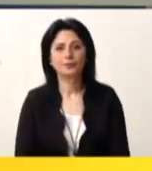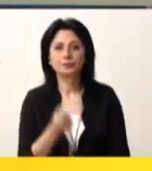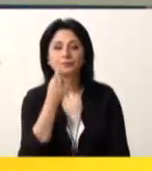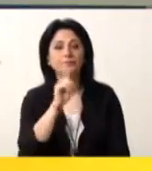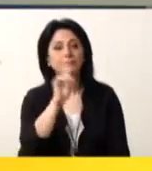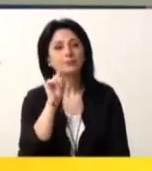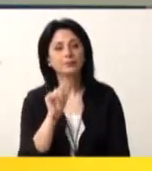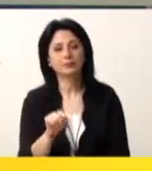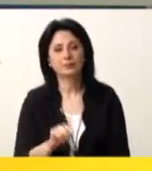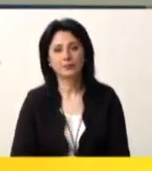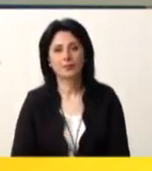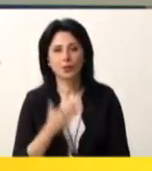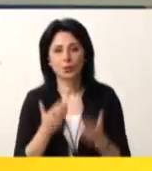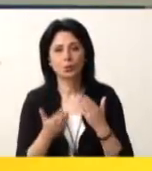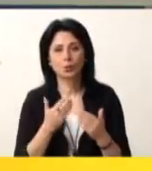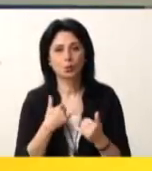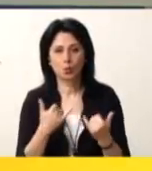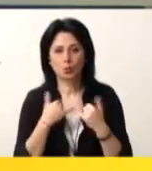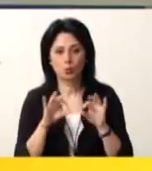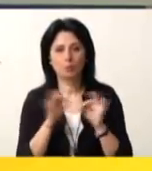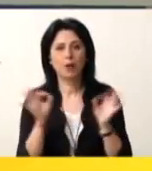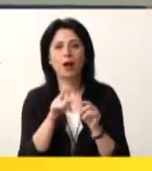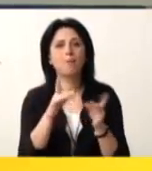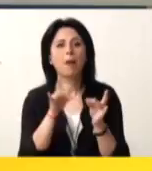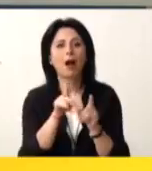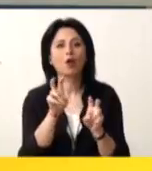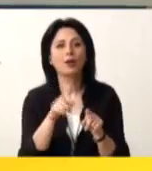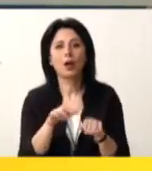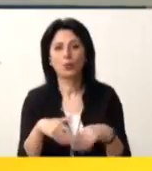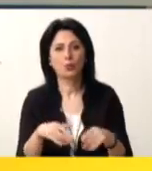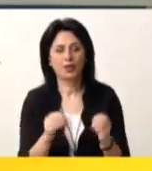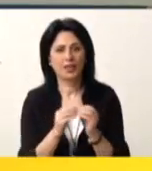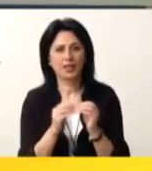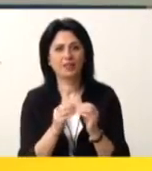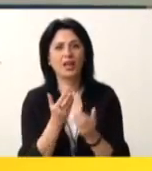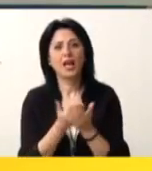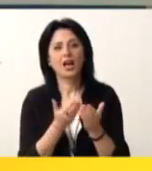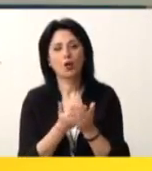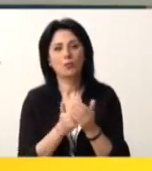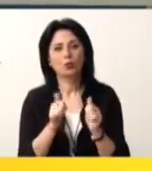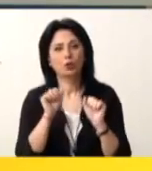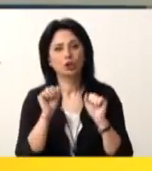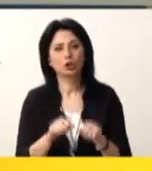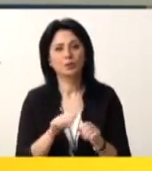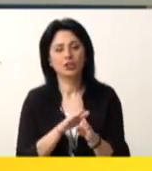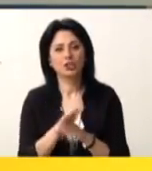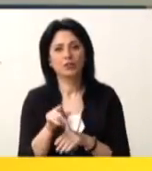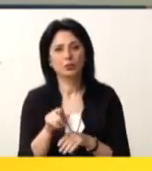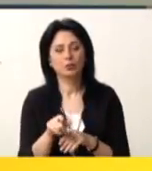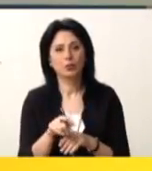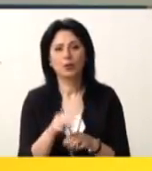ჩნდება ერთი კითხვა. თუ არ მაქვს ასეთი მაკარონები, იგივე რეკომენდაციები როგორ შემიძლია